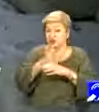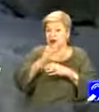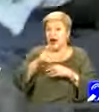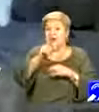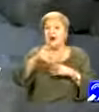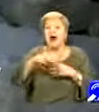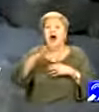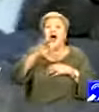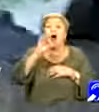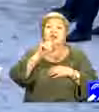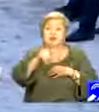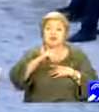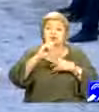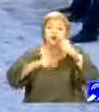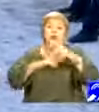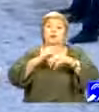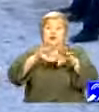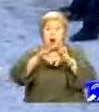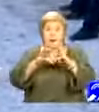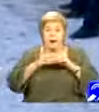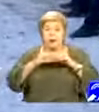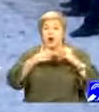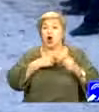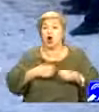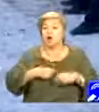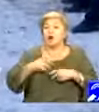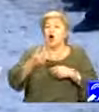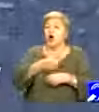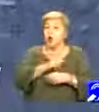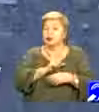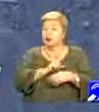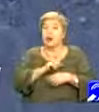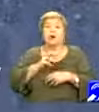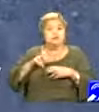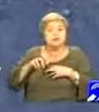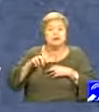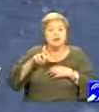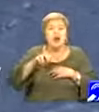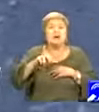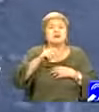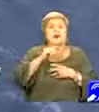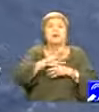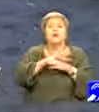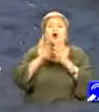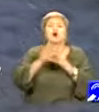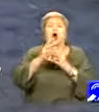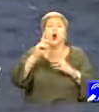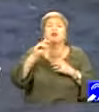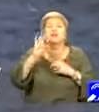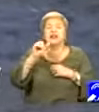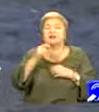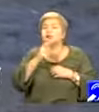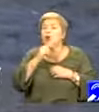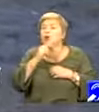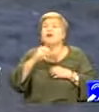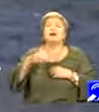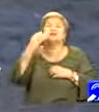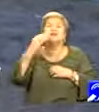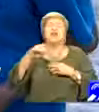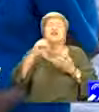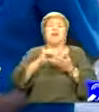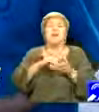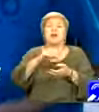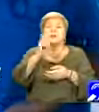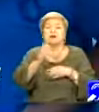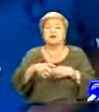Octavian Berceanu, după ce împreună cu corpul de control a luat la pas stațiunea Costinești, locul în care zeci de mii de turiști își petrec sejururile.